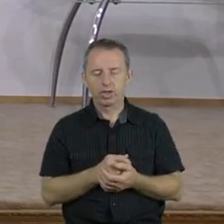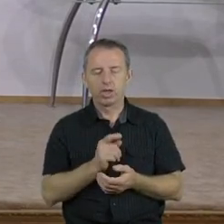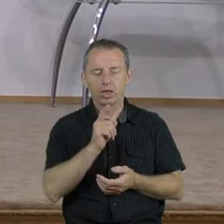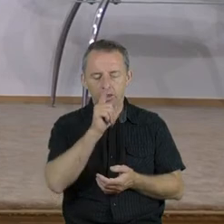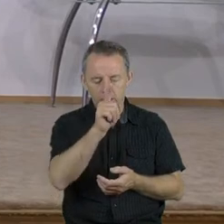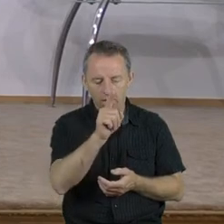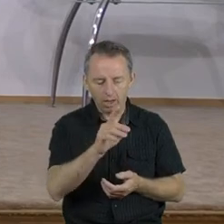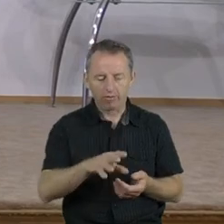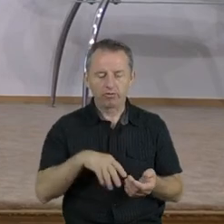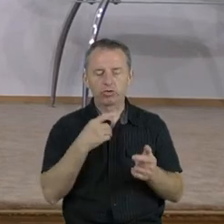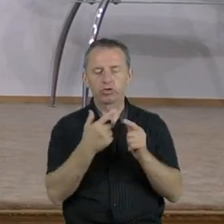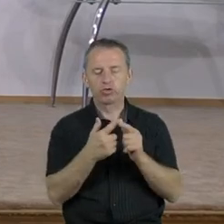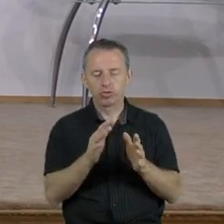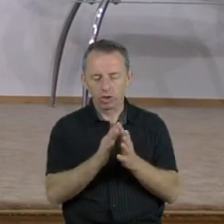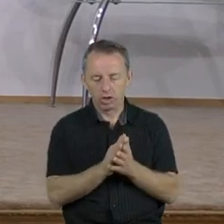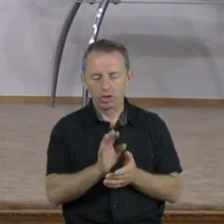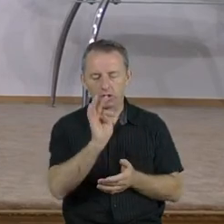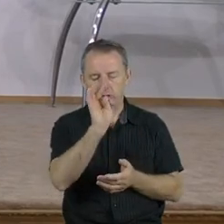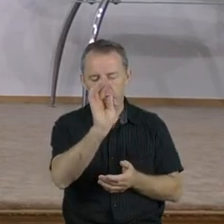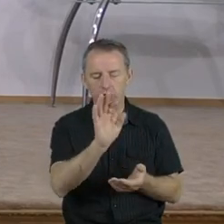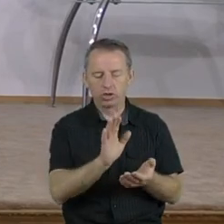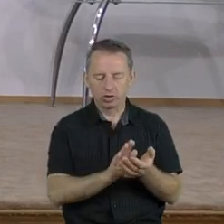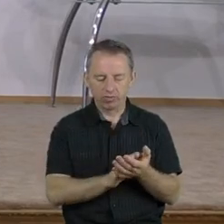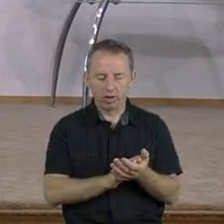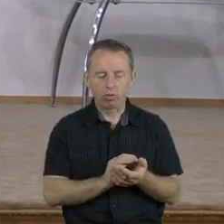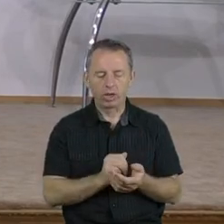świątyni swojej